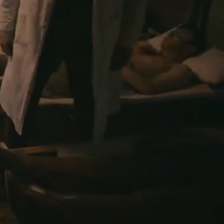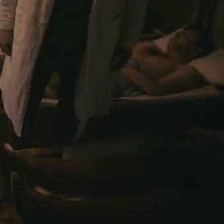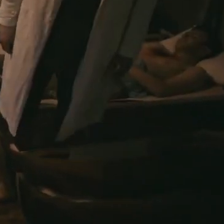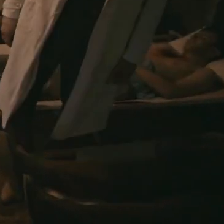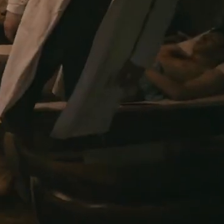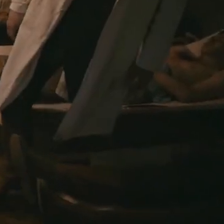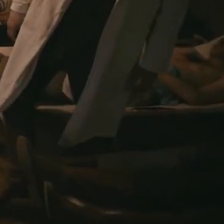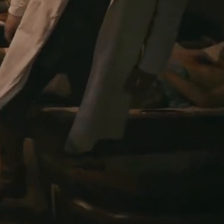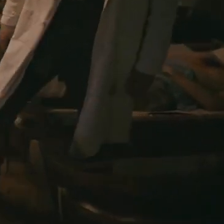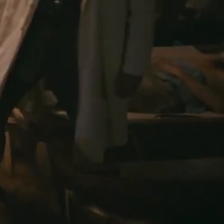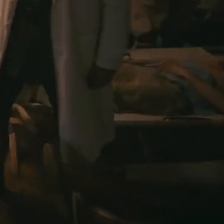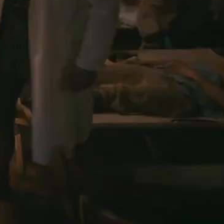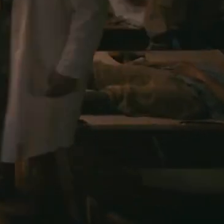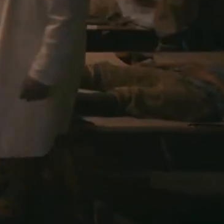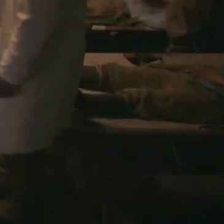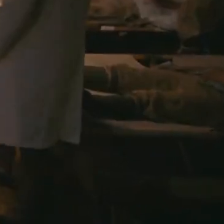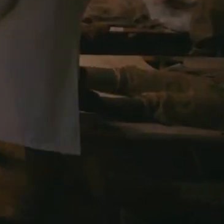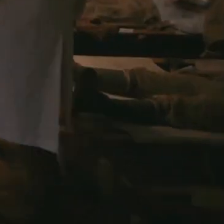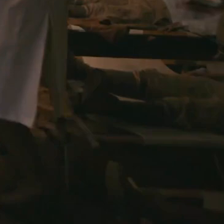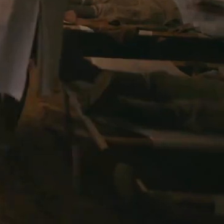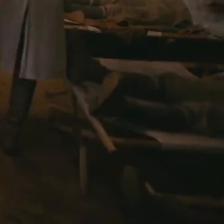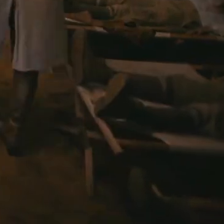Hareketlenerek hızlı adımlarla kapıya yöneldi.